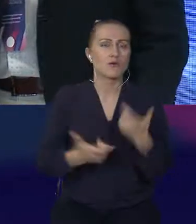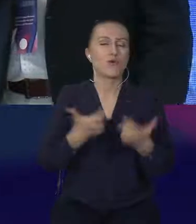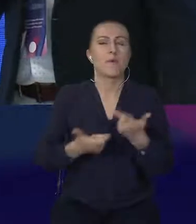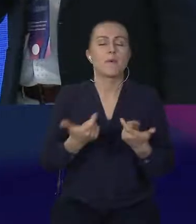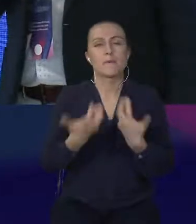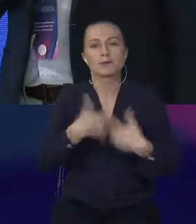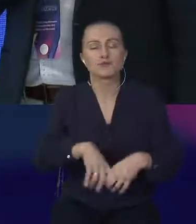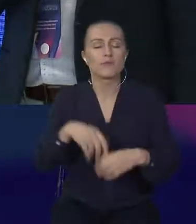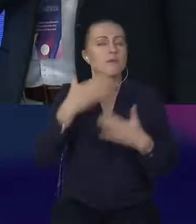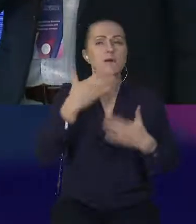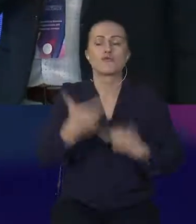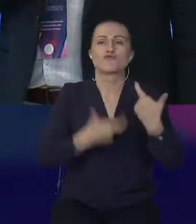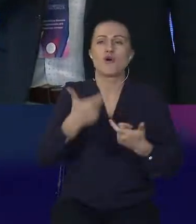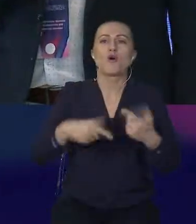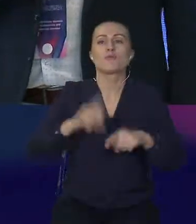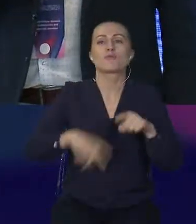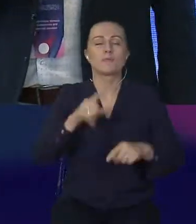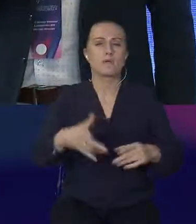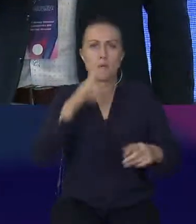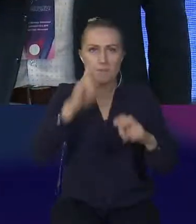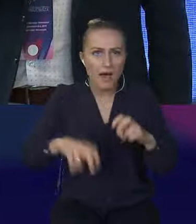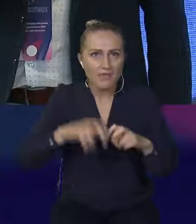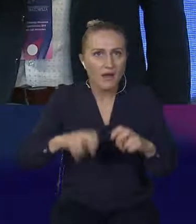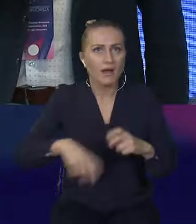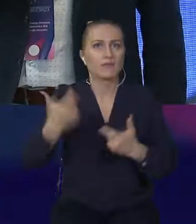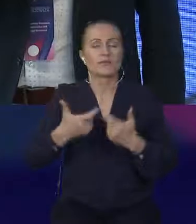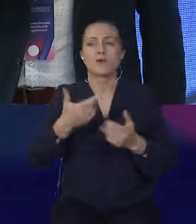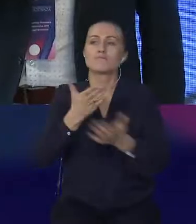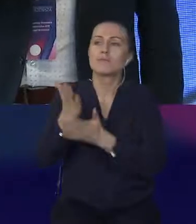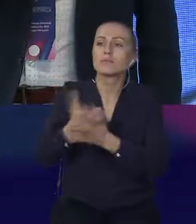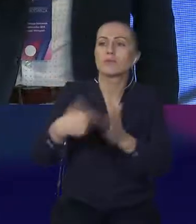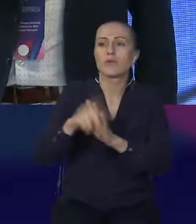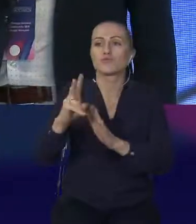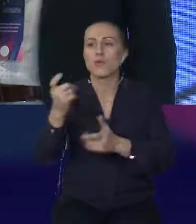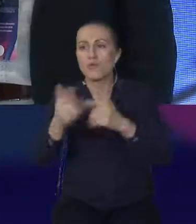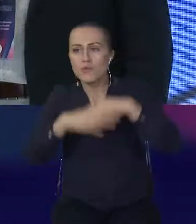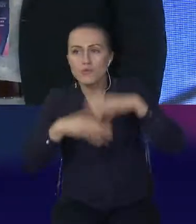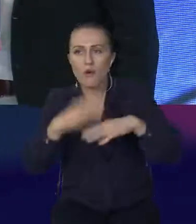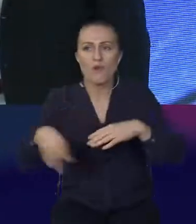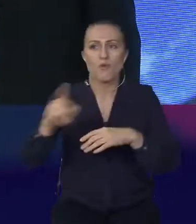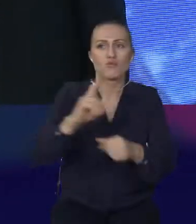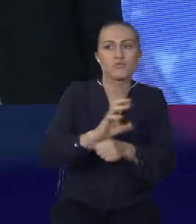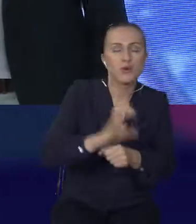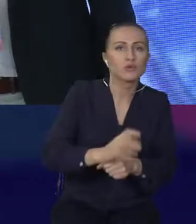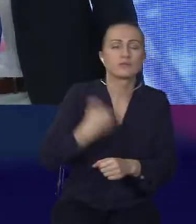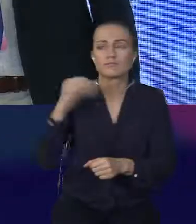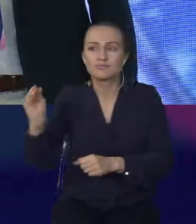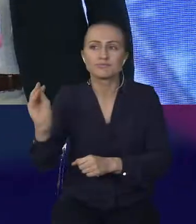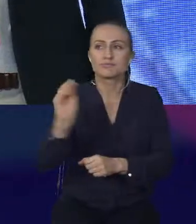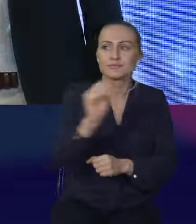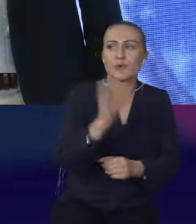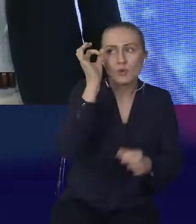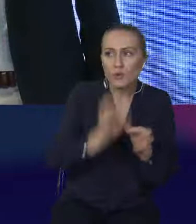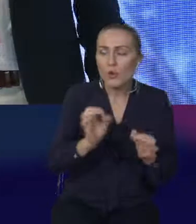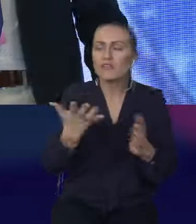badań, podpowiada niektórym konstruktorom, niektórym producentom, gdzie i jakie w